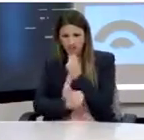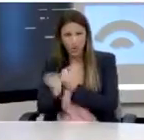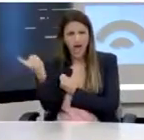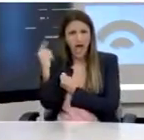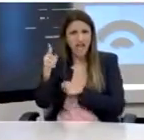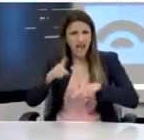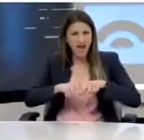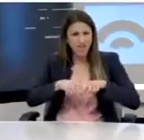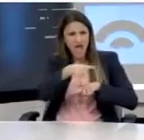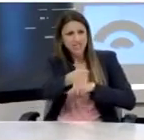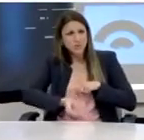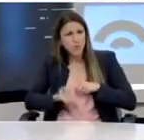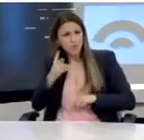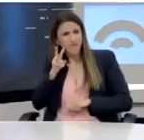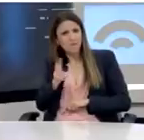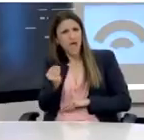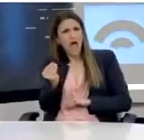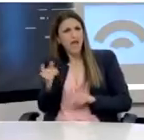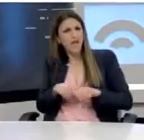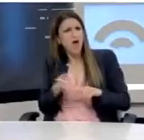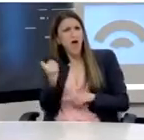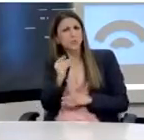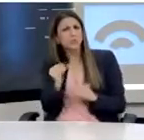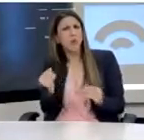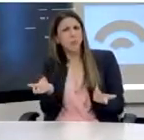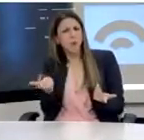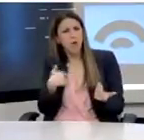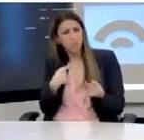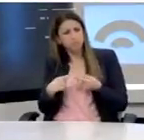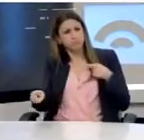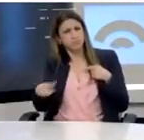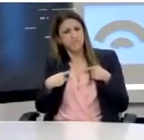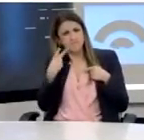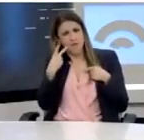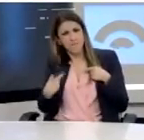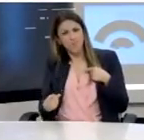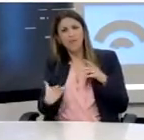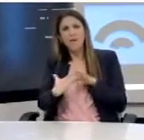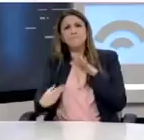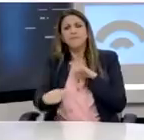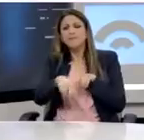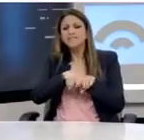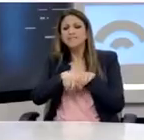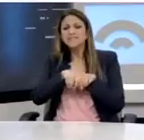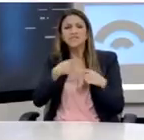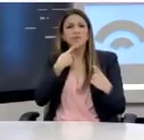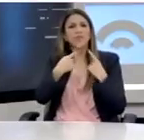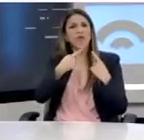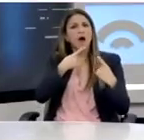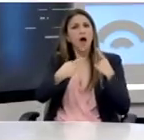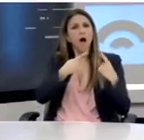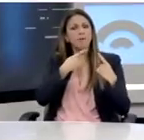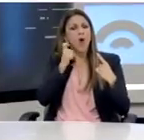Το κρίσιμο θέμα 30 χρόνια, κυρίες και κύριοι συνάδελφοι, σε ό,τι αφορά την εθνική θέση και στάση και διαπραγμάτευση για